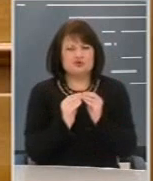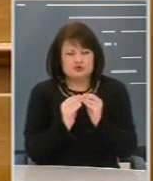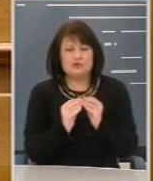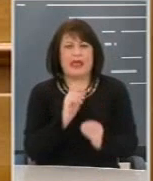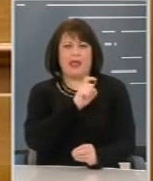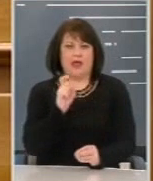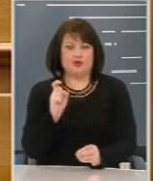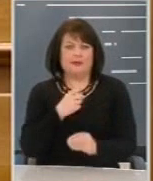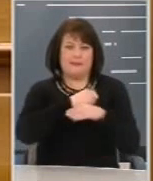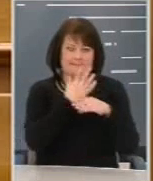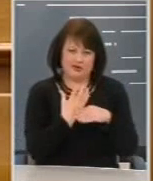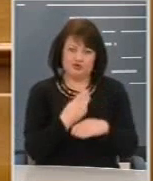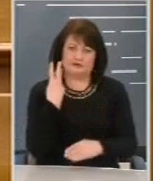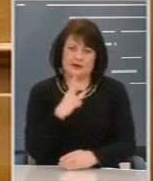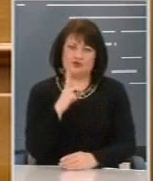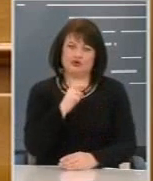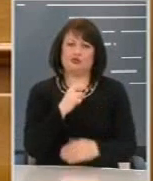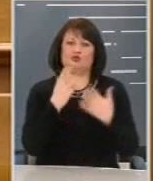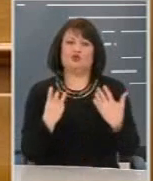334,381,625 εκατομμύρια το ΠΑΣΟΚ,